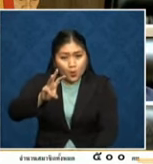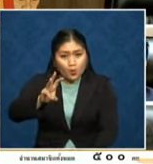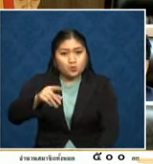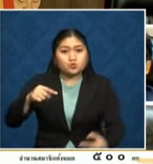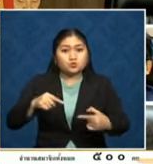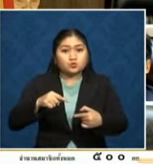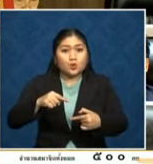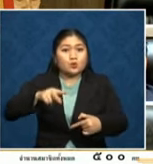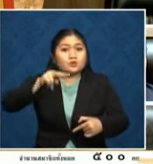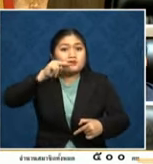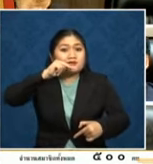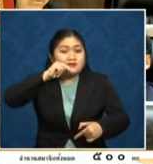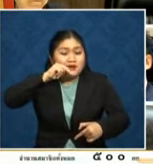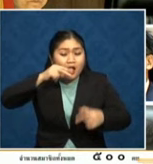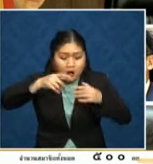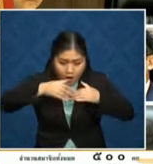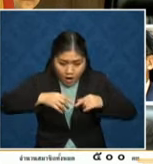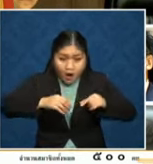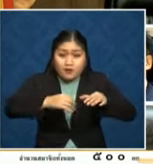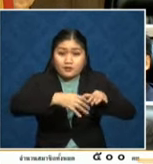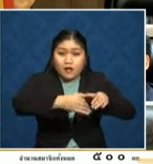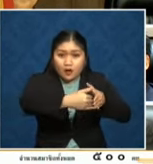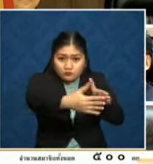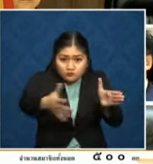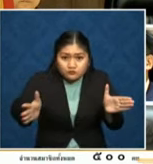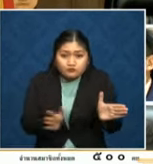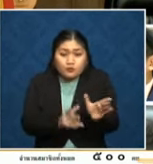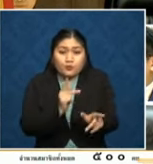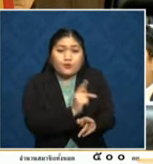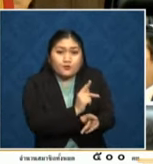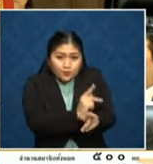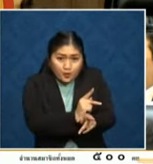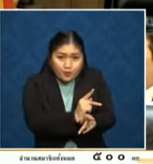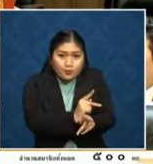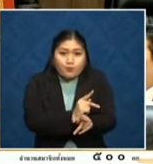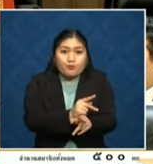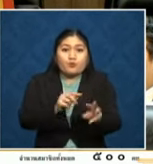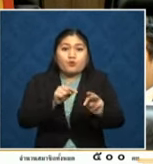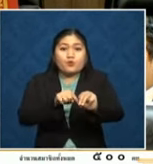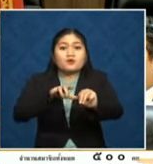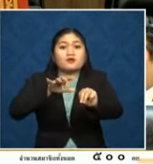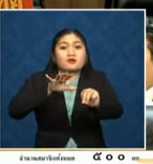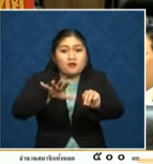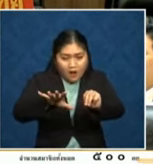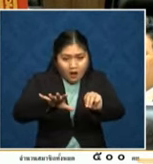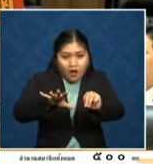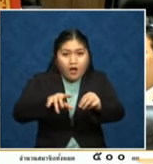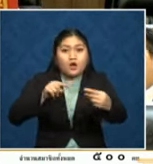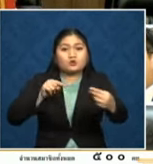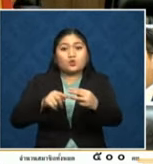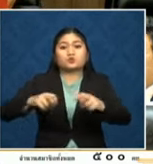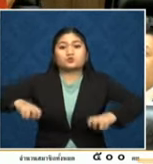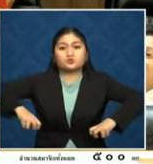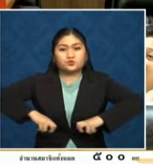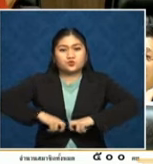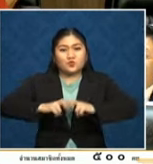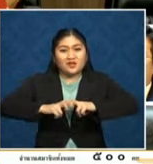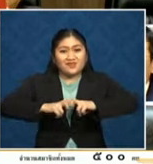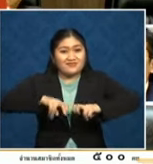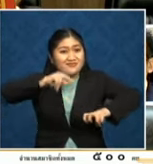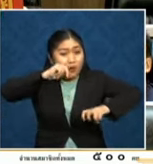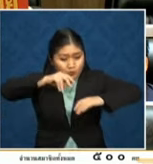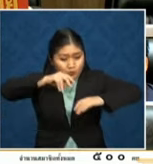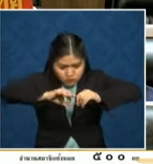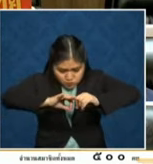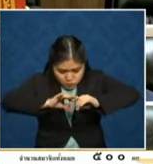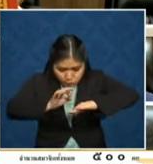อ่างเก็บน้ำเขื่อนขยองเขื่อนบนหมู่ที่5ตำบลตะตุมอำเภอสังขะจังหวัดสุรินทร์ชำรุดโดย